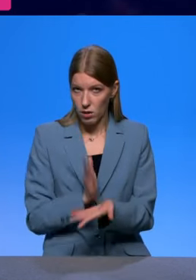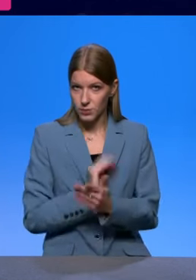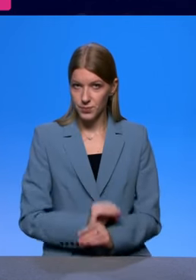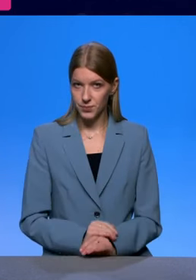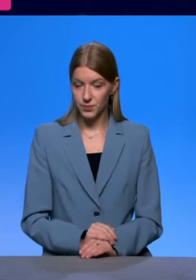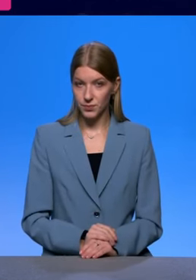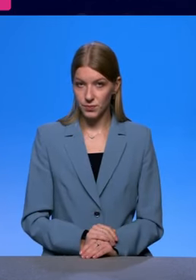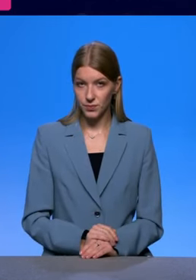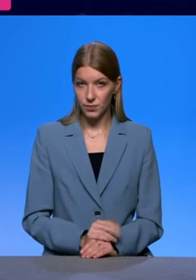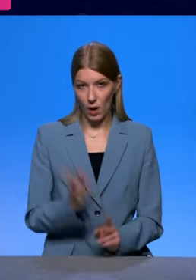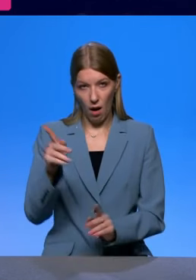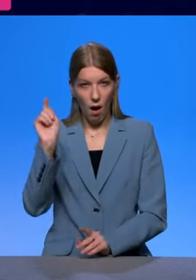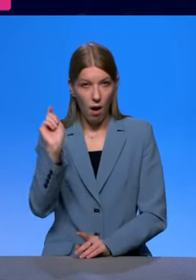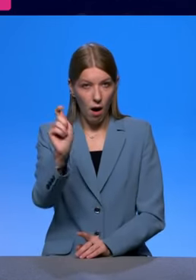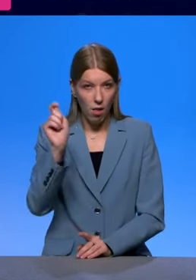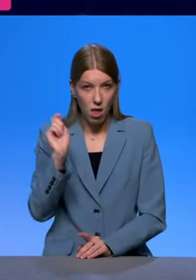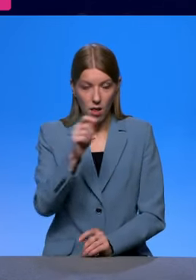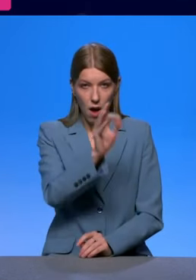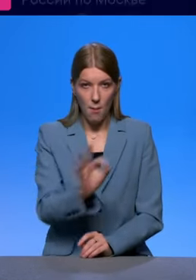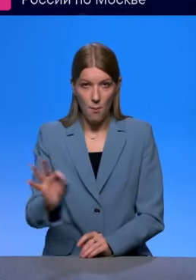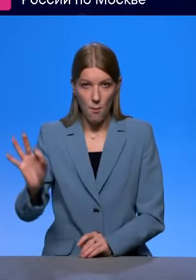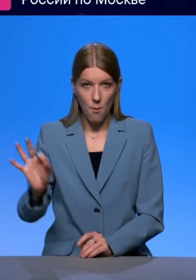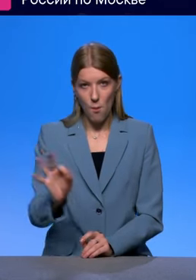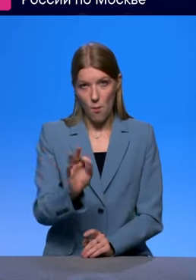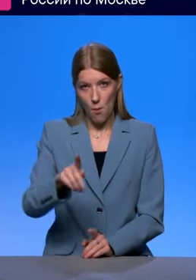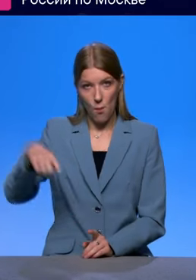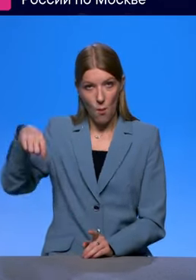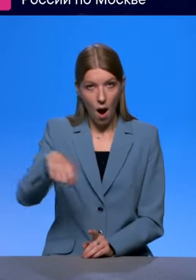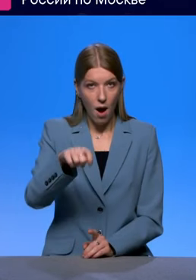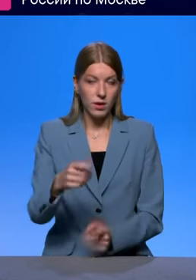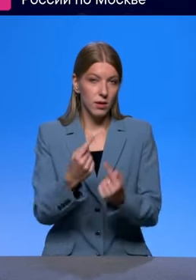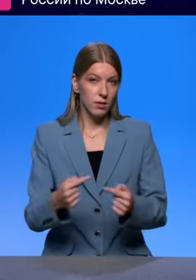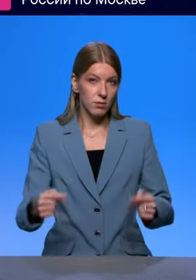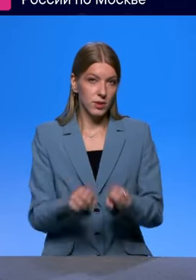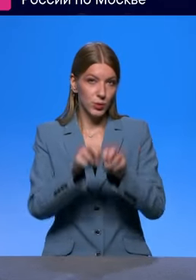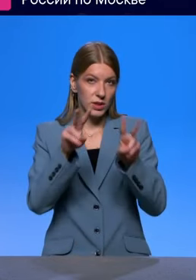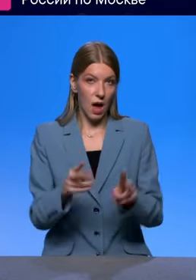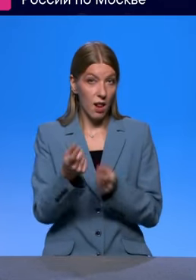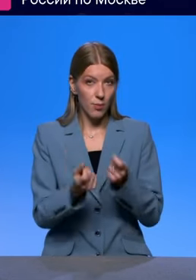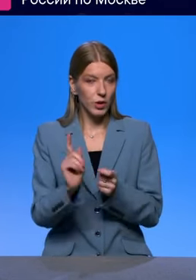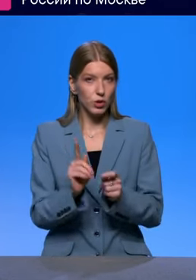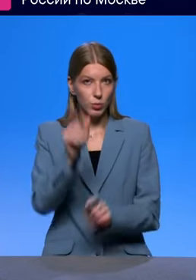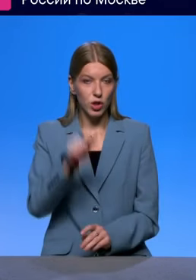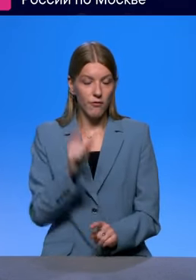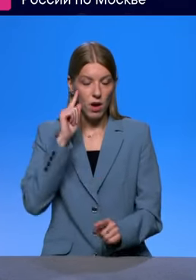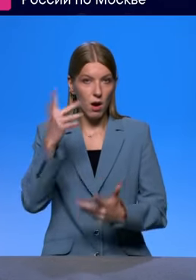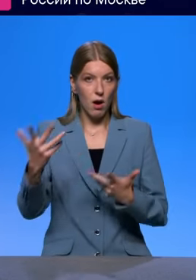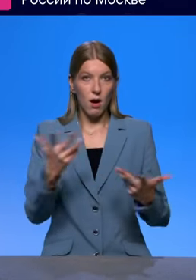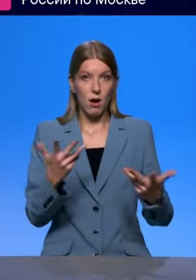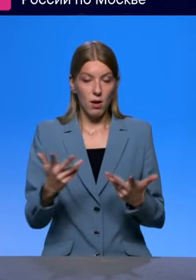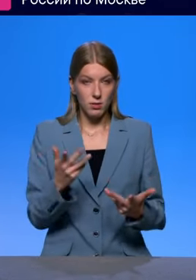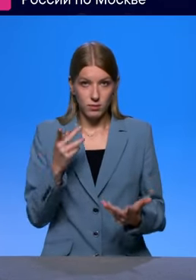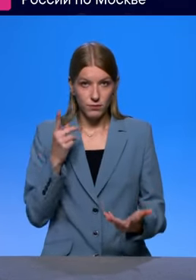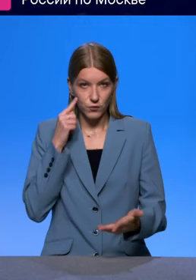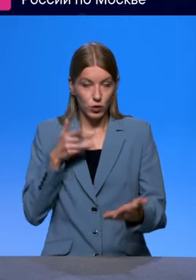самые колокола, там маятники и другие там всякие специальные элементы, чтобы человека сразу ввести в ступор. А потом ему сказали, говорили, что